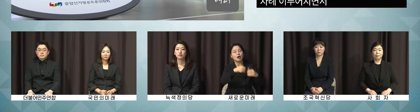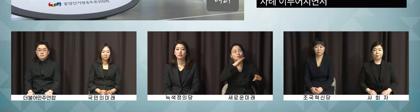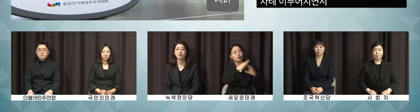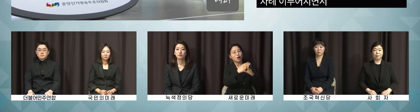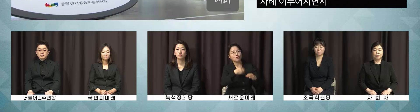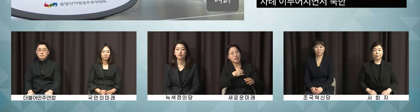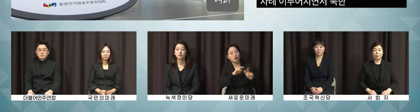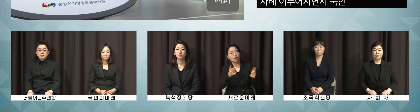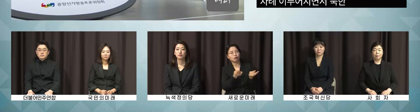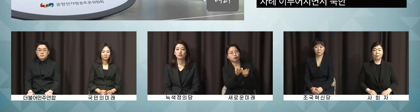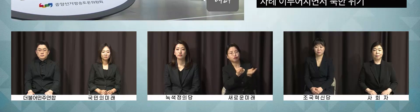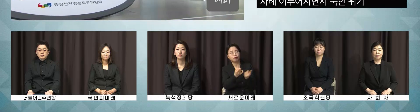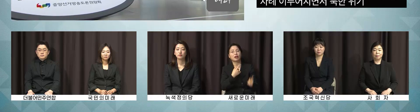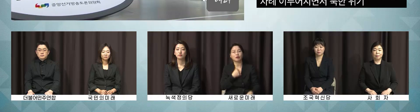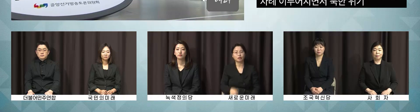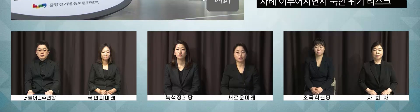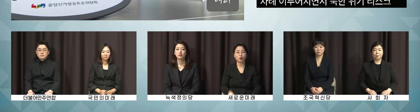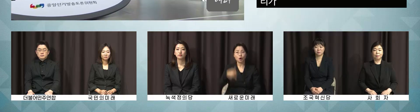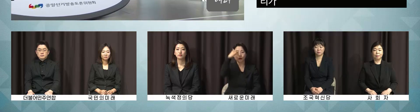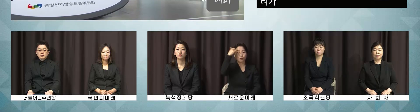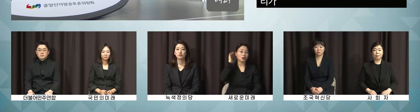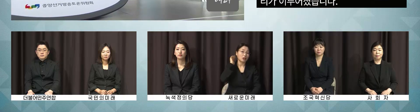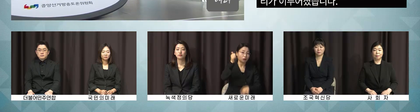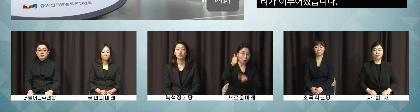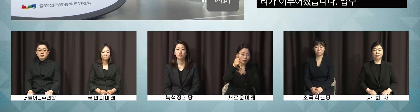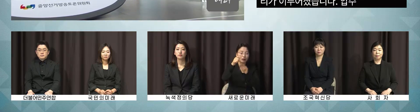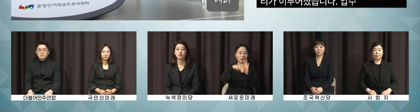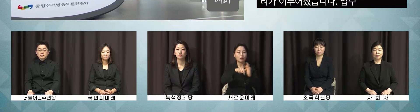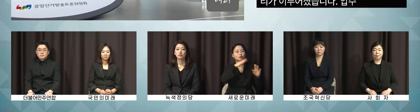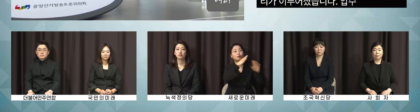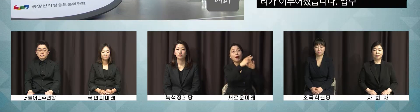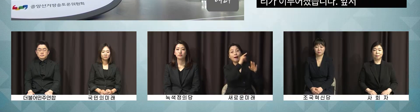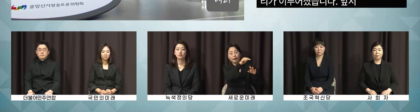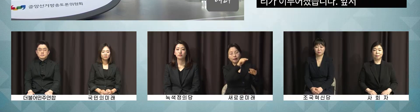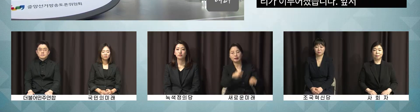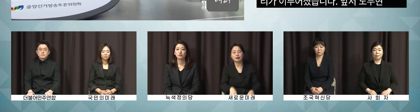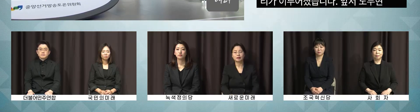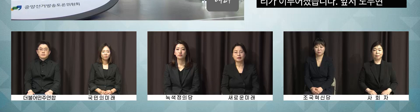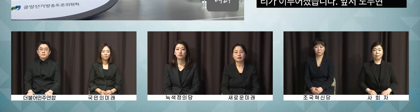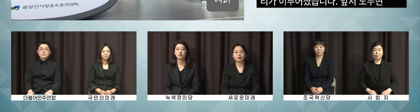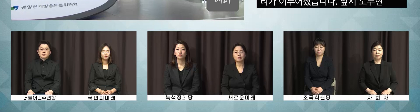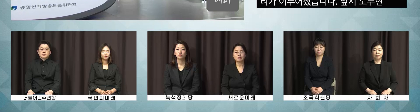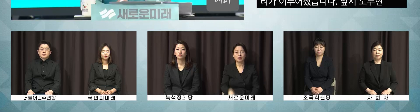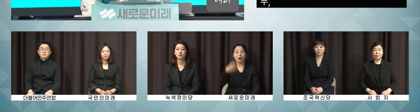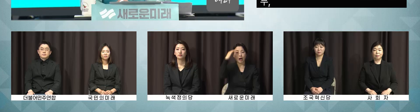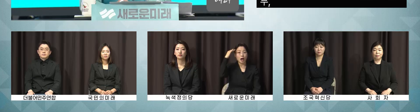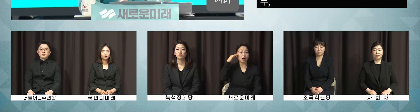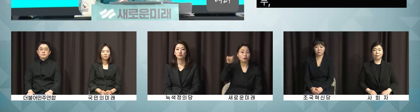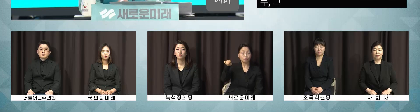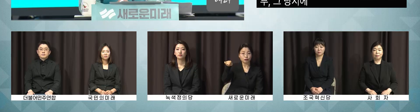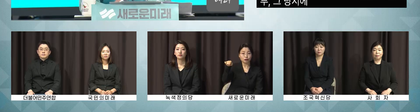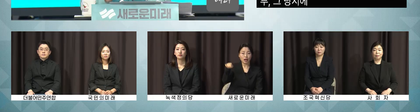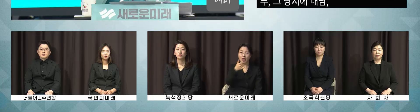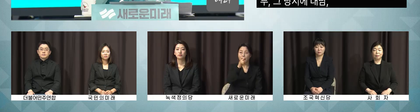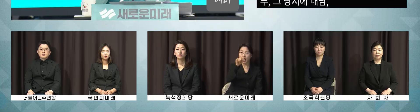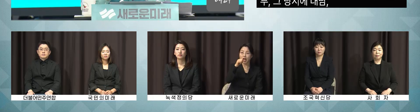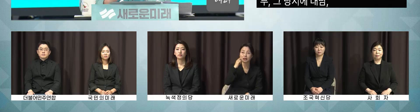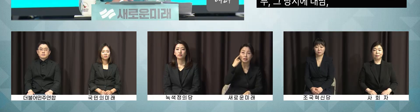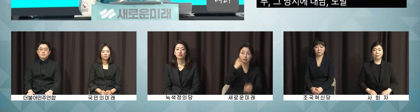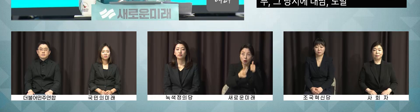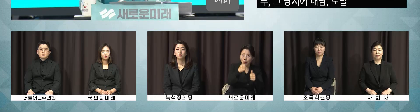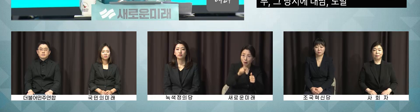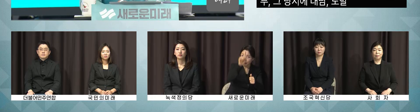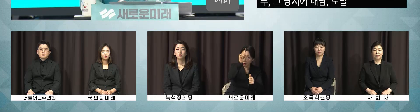관리가 이루어졌습니다. 앞선 노무현 정부 그 당시에는 북한이 대남 도발, 대남 핵무기 실험이 단 한